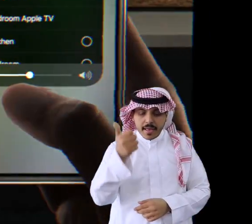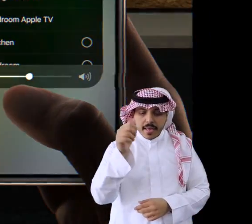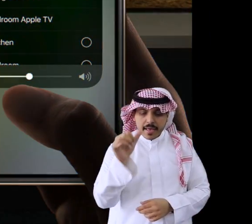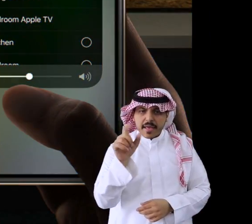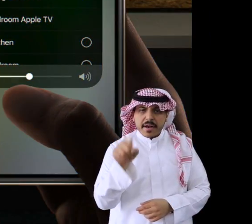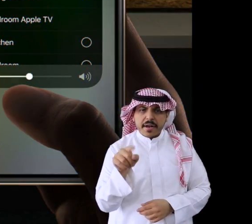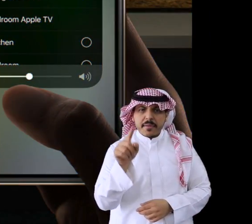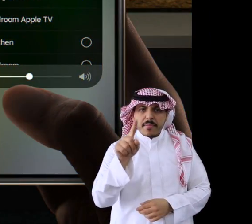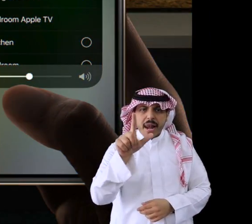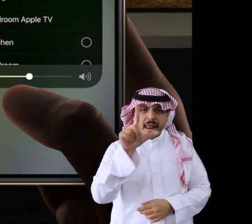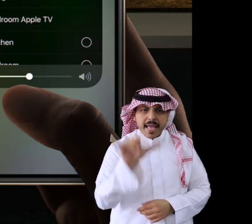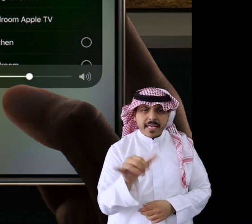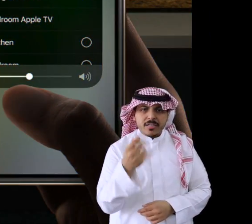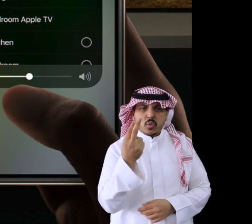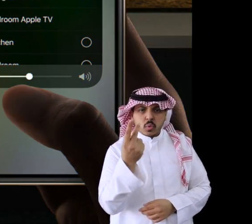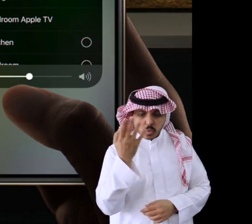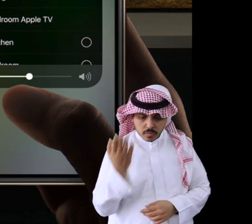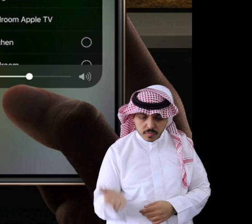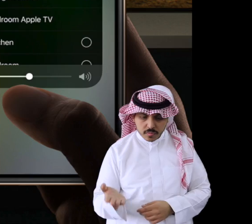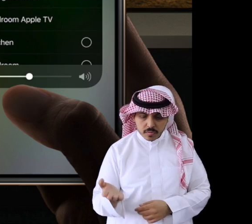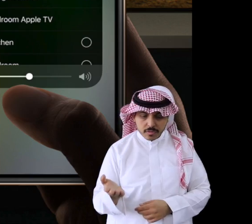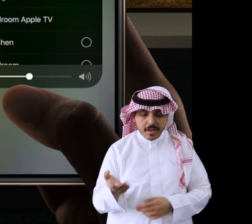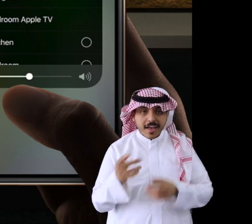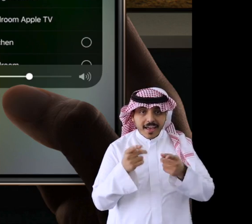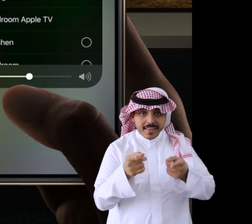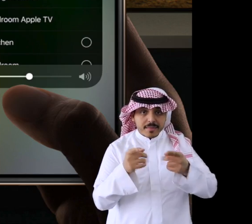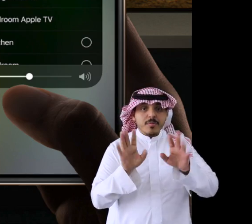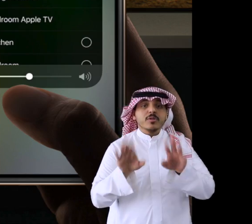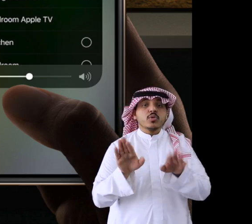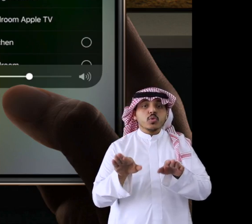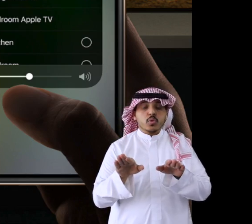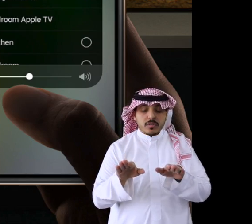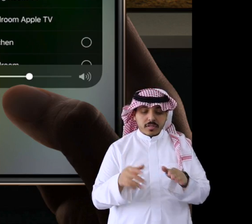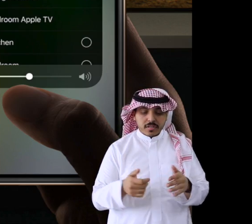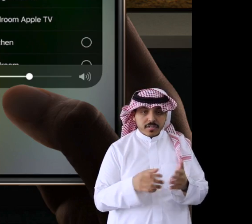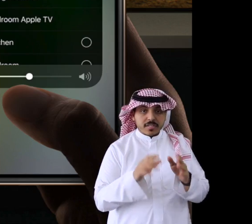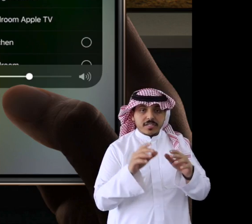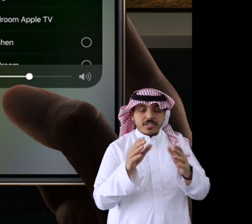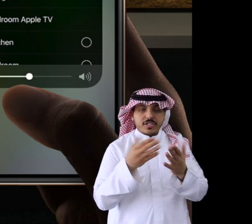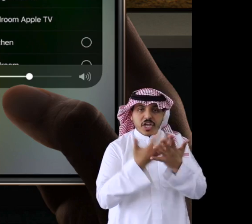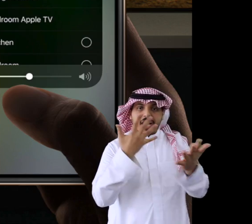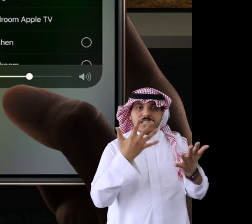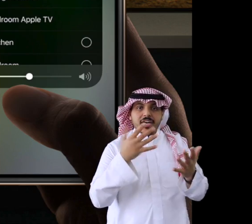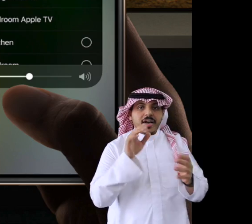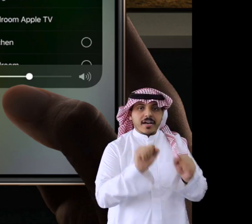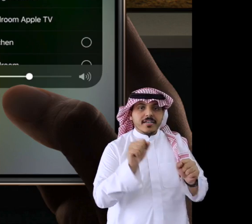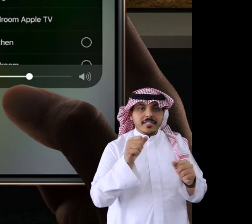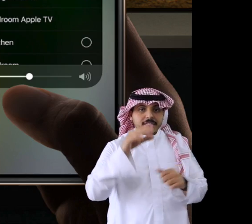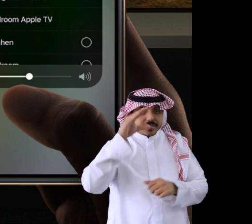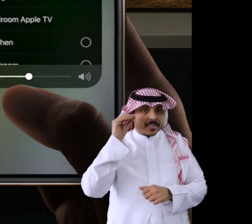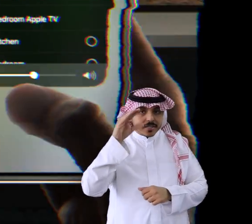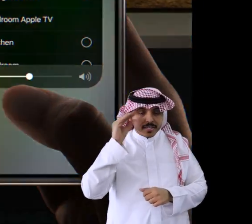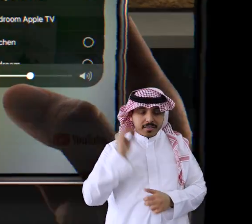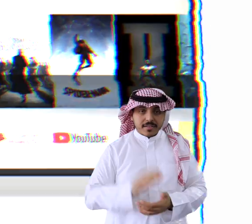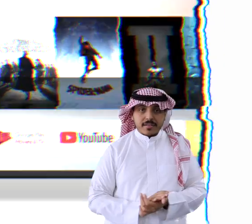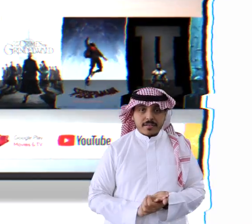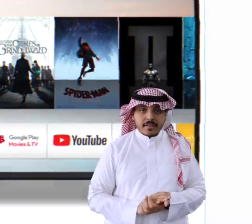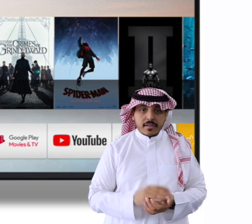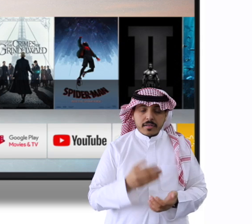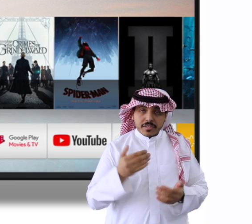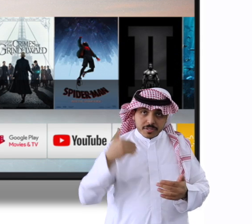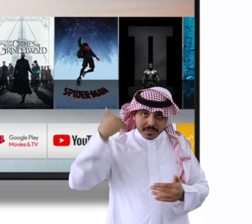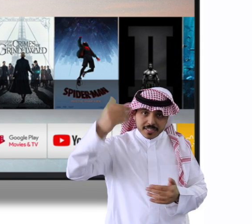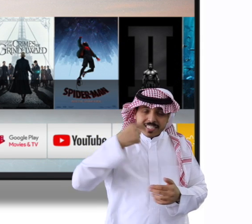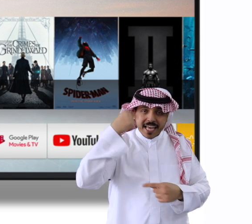2 والايتونز. الايربلاي 2 حيكون موجود في نفس الشاشات حقات سامسونج، وأيضا الايتونز لاحقا خلال